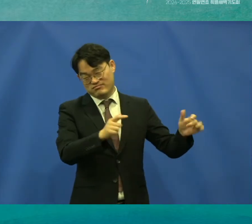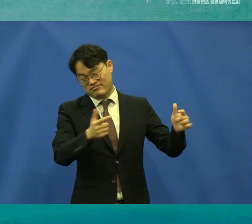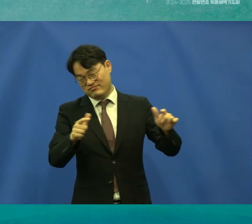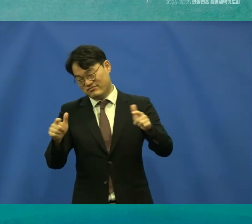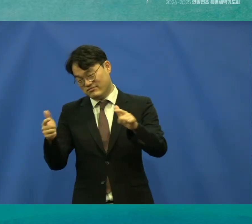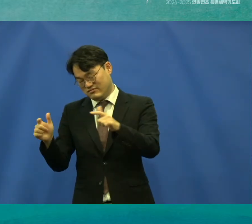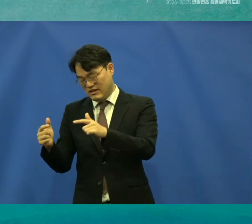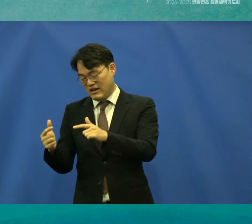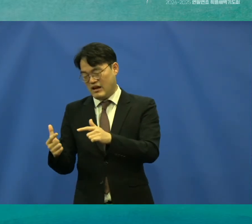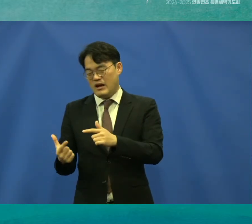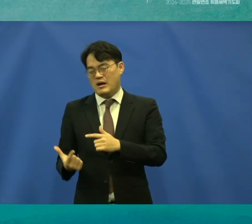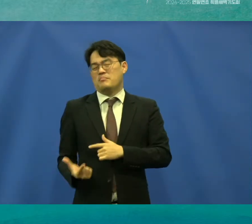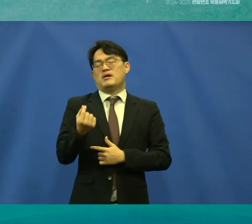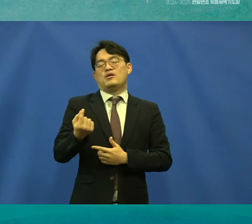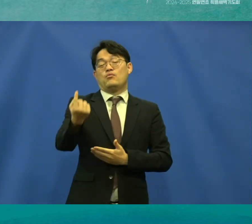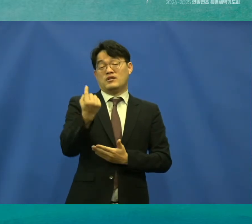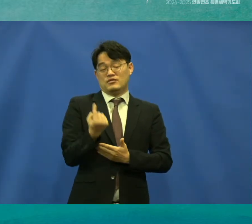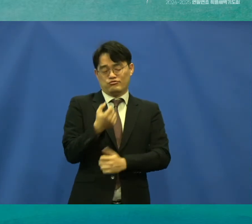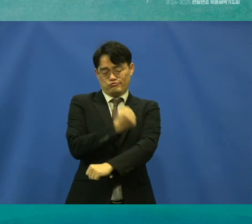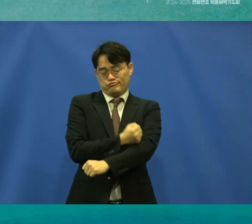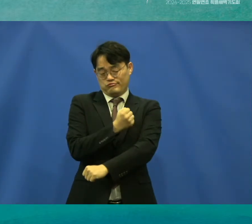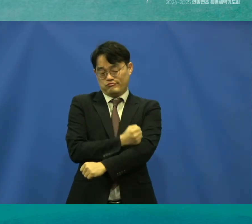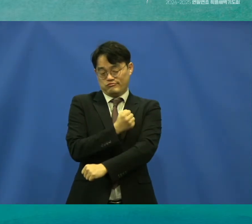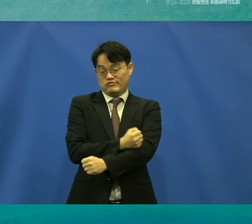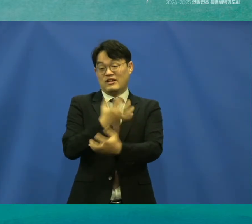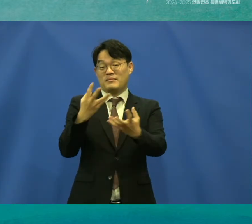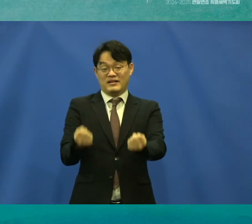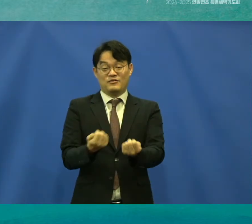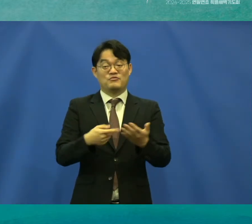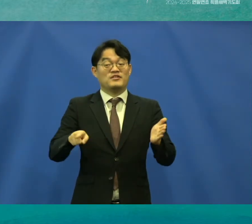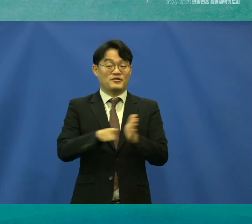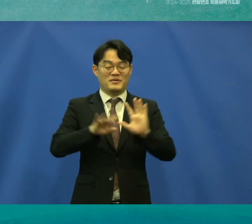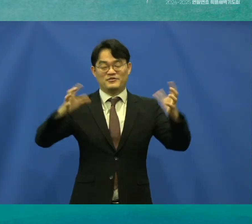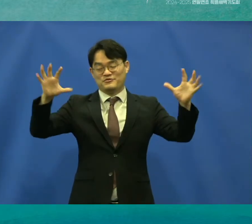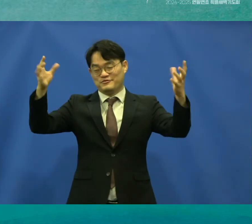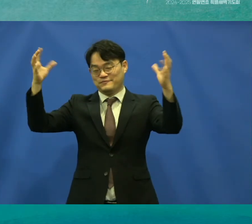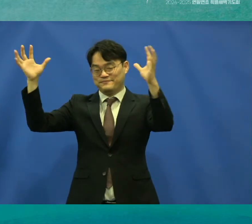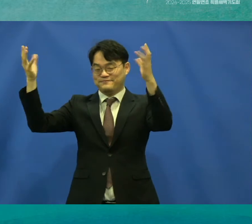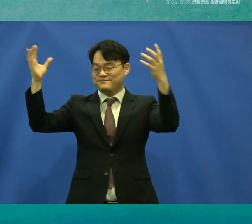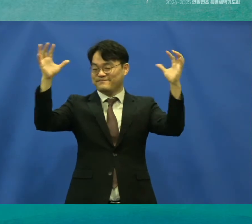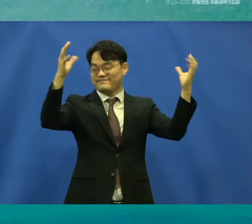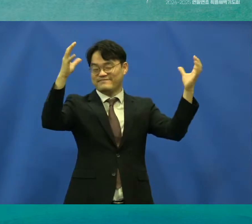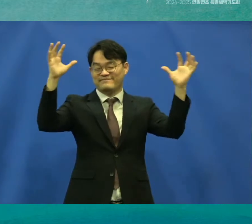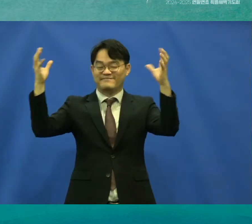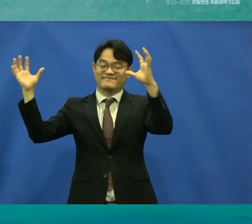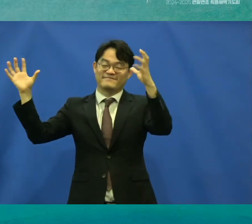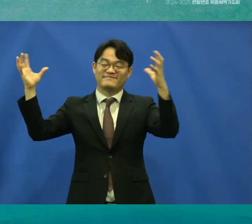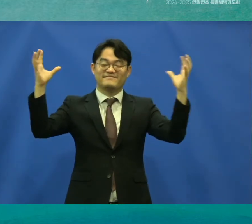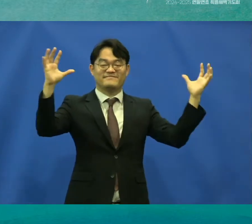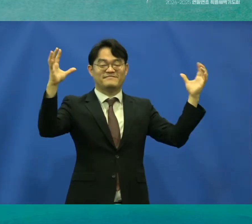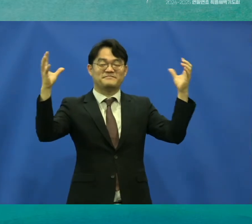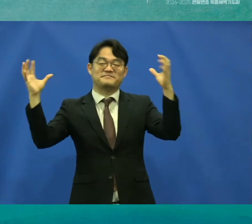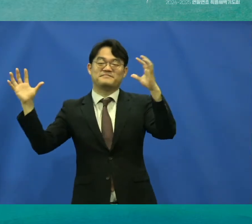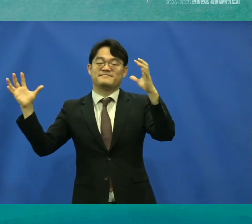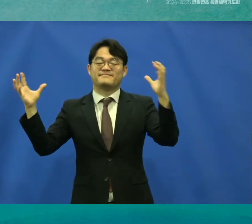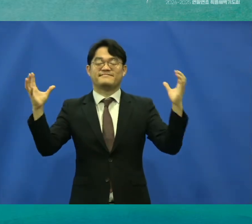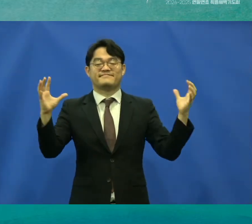와서 수고한 분들이 굉장히 많습니다. 우리 그분들을 위해서도 박수 한번 치겠습니다.